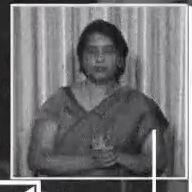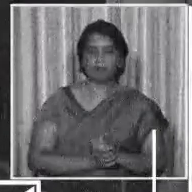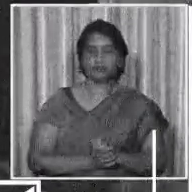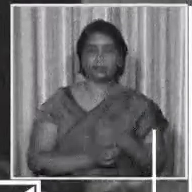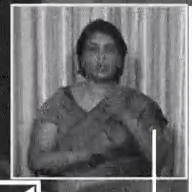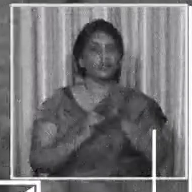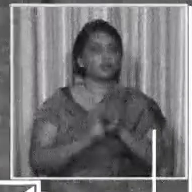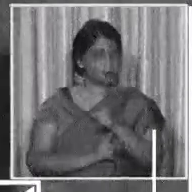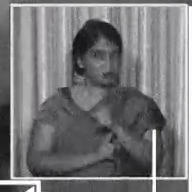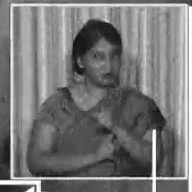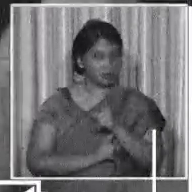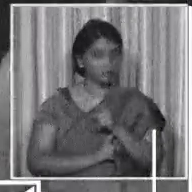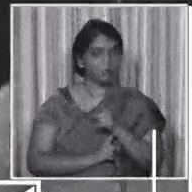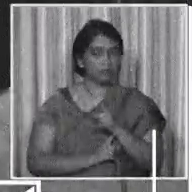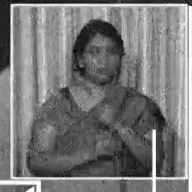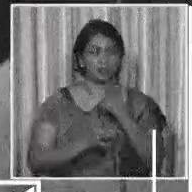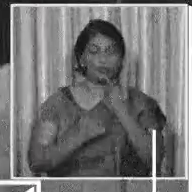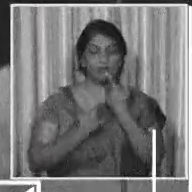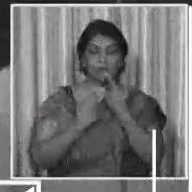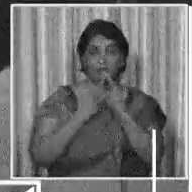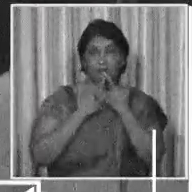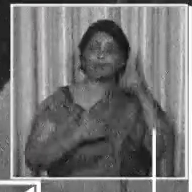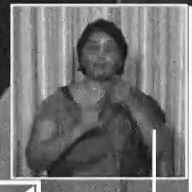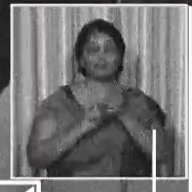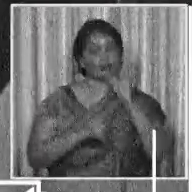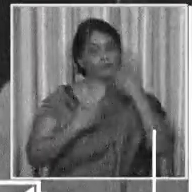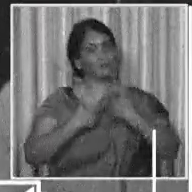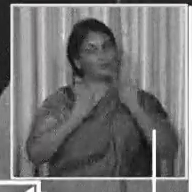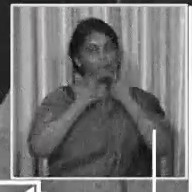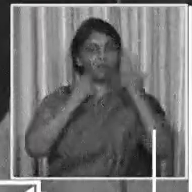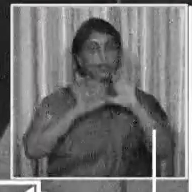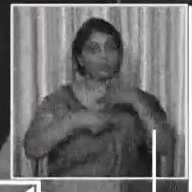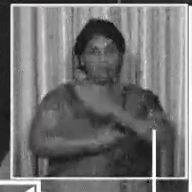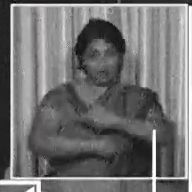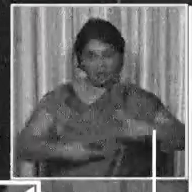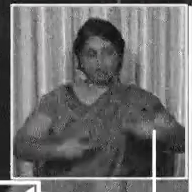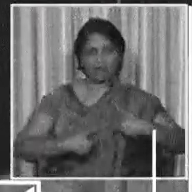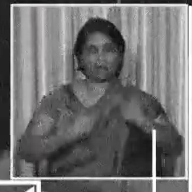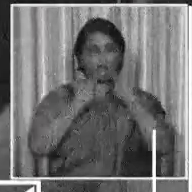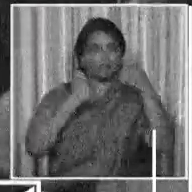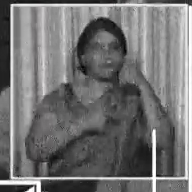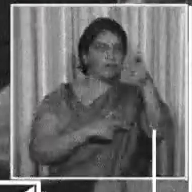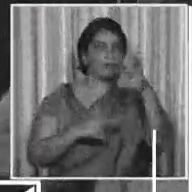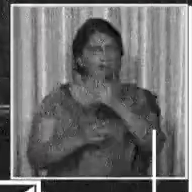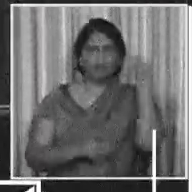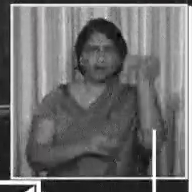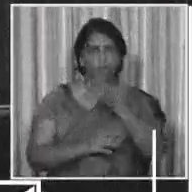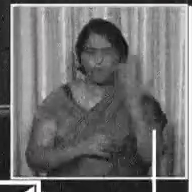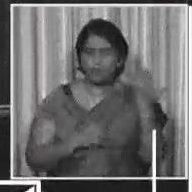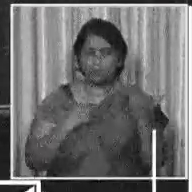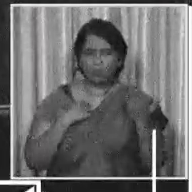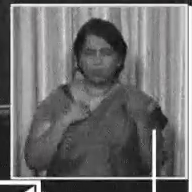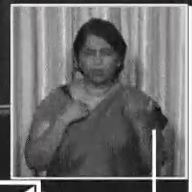ඒ සභාපතිකම කමෙන් බබලන්නේ එතුමට පුළුවන් වෙයි හැබැයි සභාපතිකම බබලවන්නේ එතුමට පුළුවන් වෙයි කියලා මම හිතන්නේ නැහැ